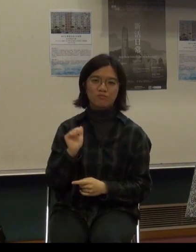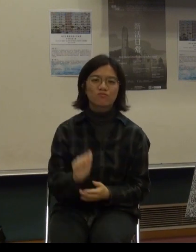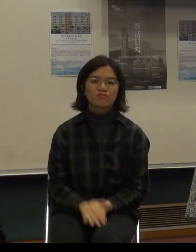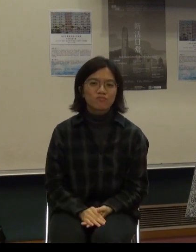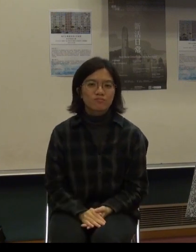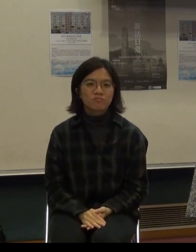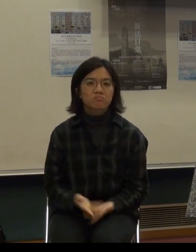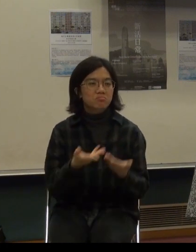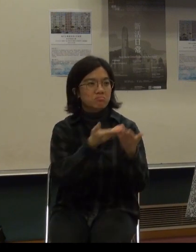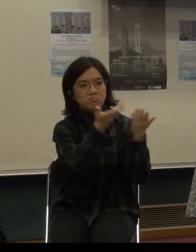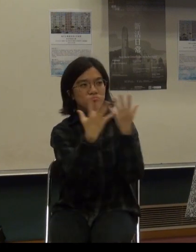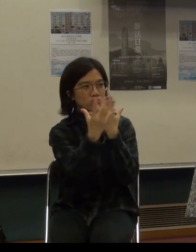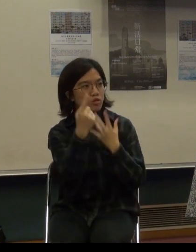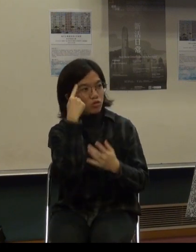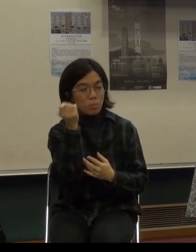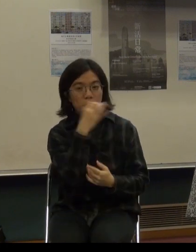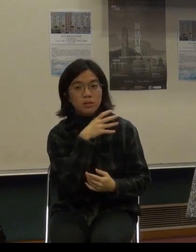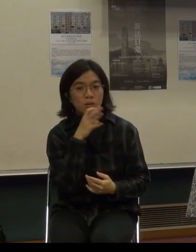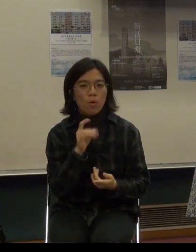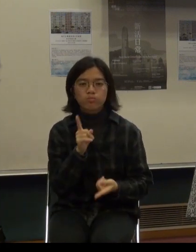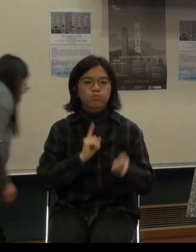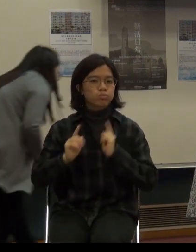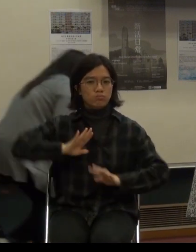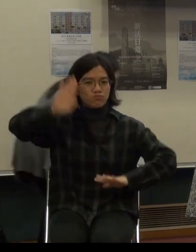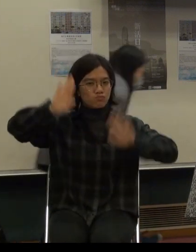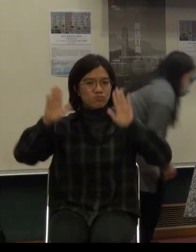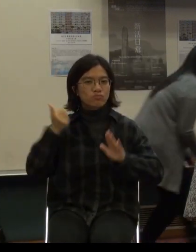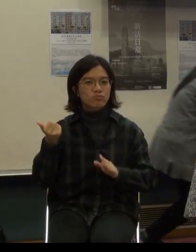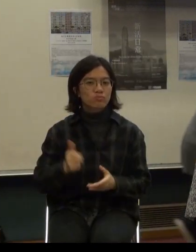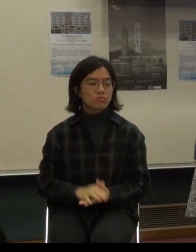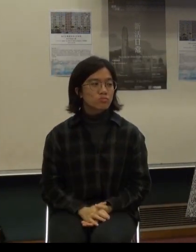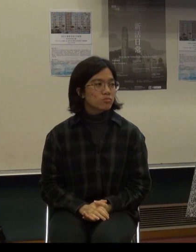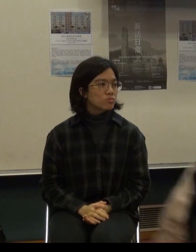友有冇啲咩問題想問，請出邊舉手。